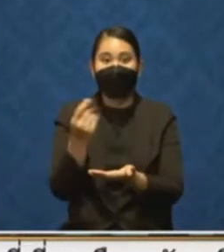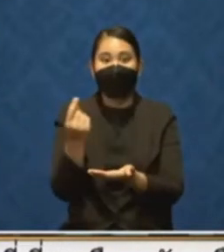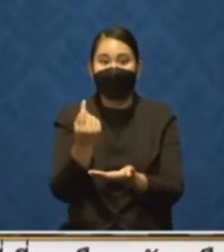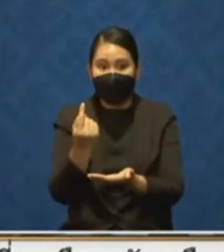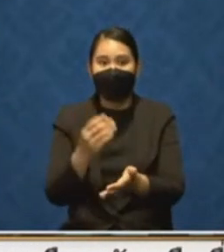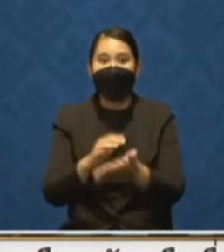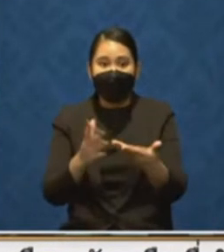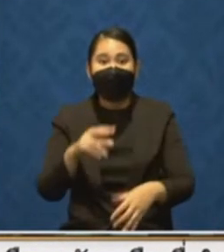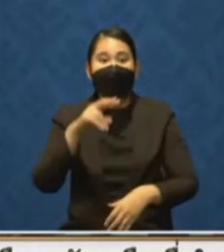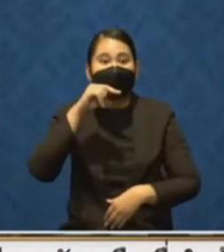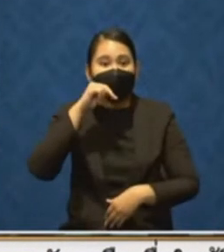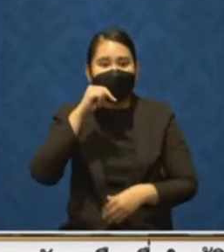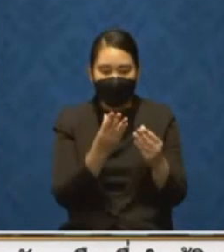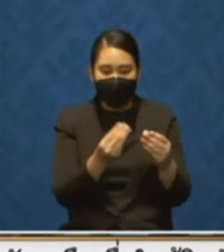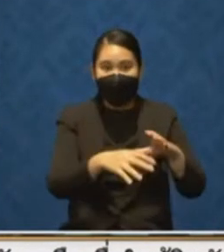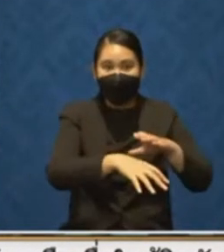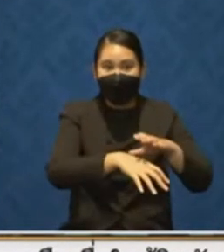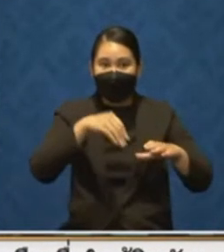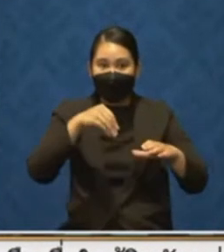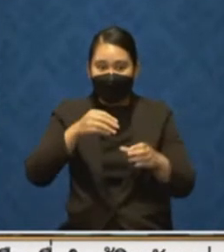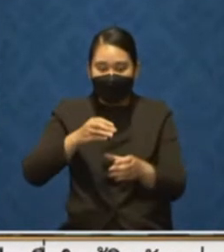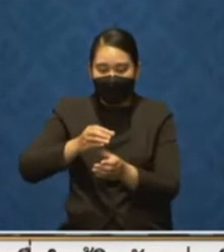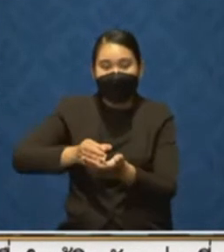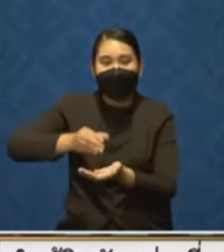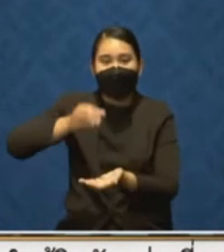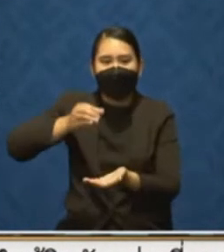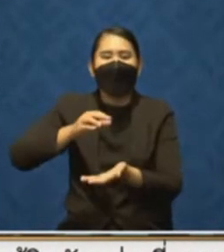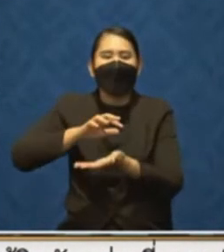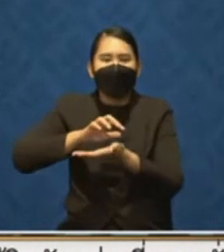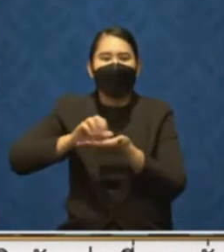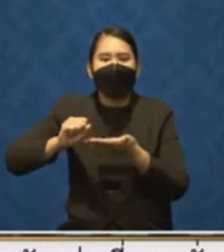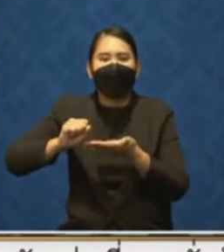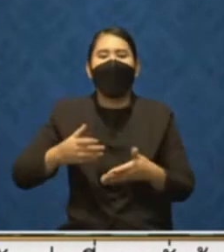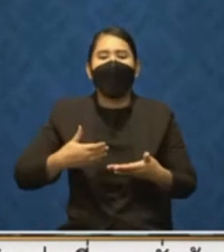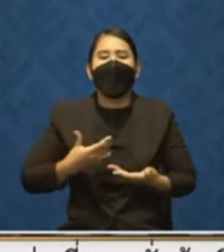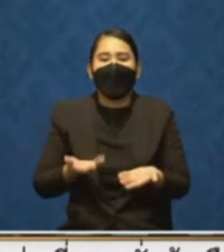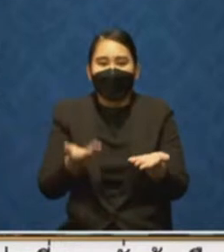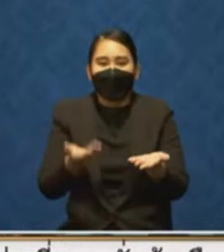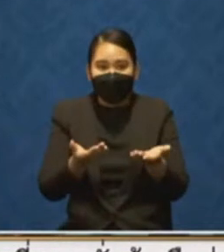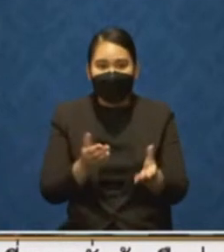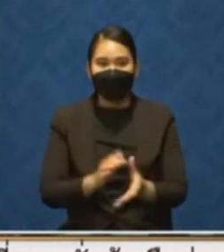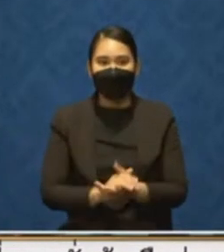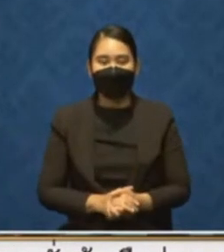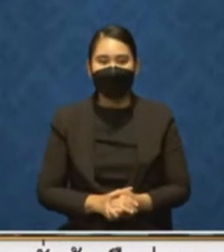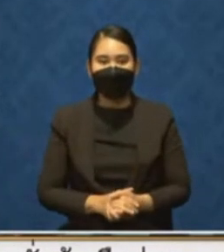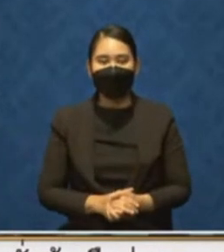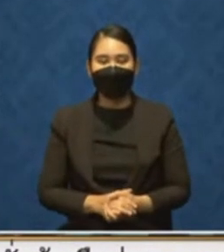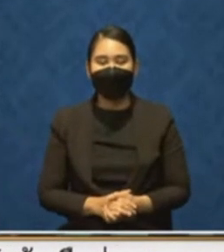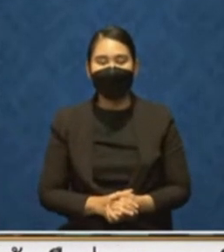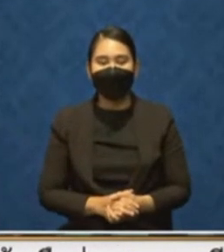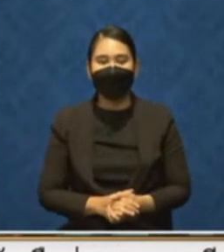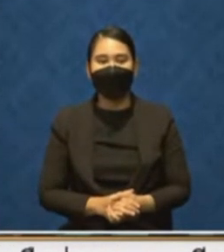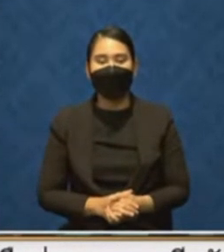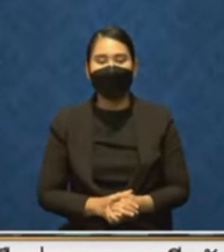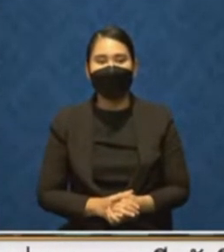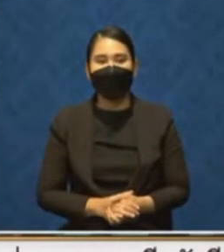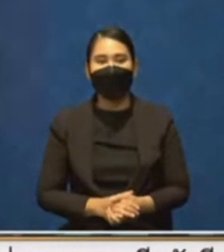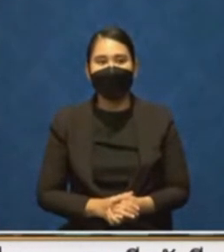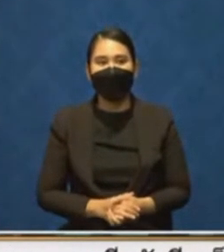ปลอกน้ำบาดาลซึ่งพวกไม่ว่าอะไรคะอาจจะสะอาดก็หลงท่านไปเดินต่อมาต่างครับ